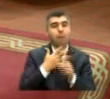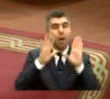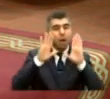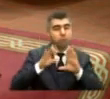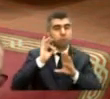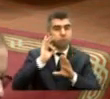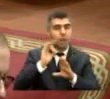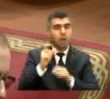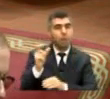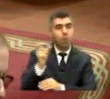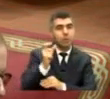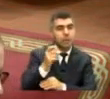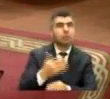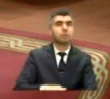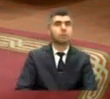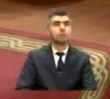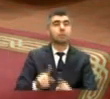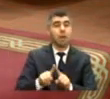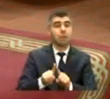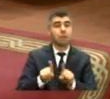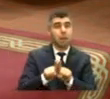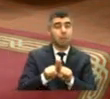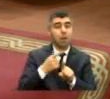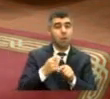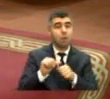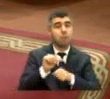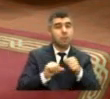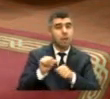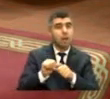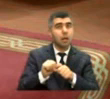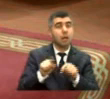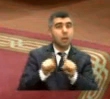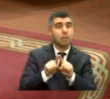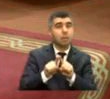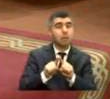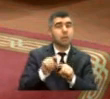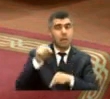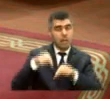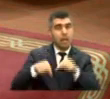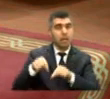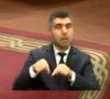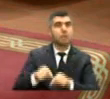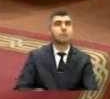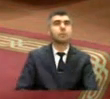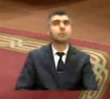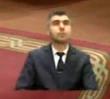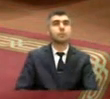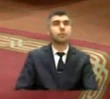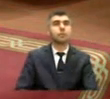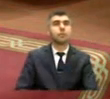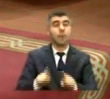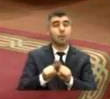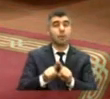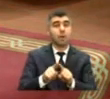المستمر للائمه، وان البديل ممكن من ائمه اخرين ما عندهمش هذه المهام، وثم بقيه الائمه اللي